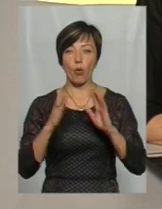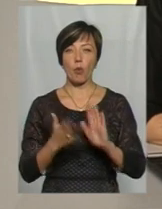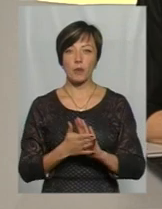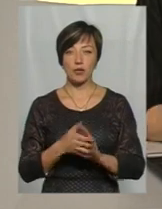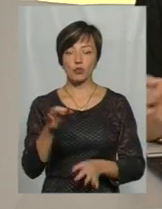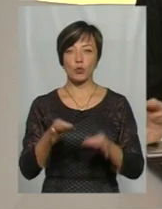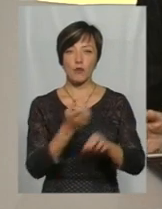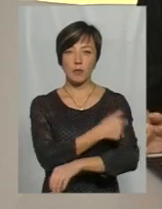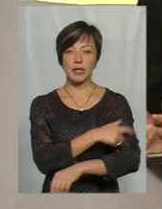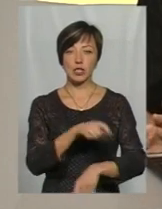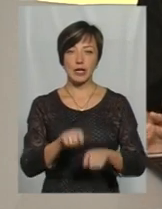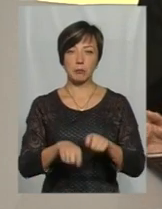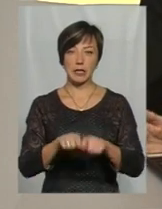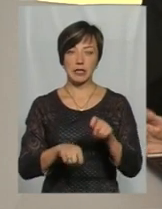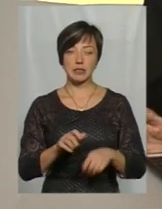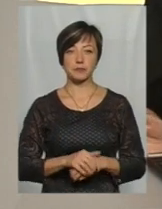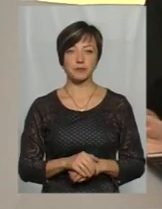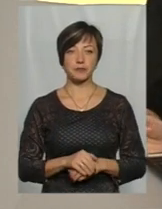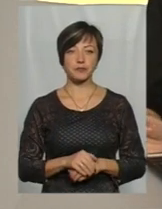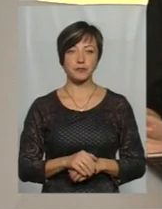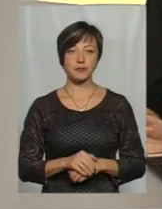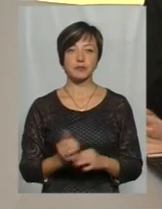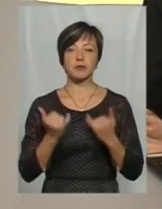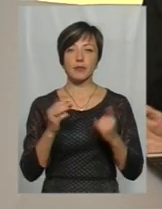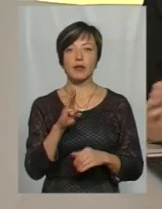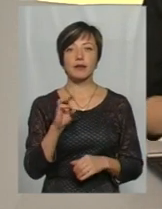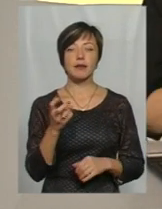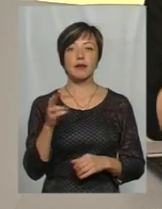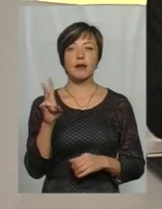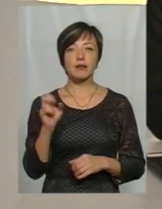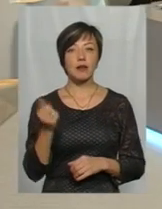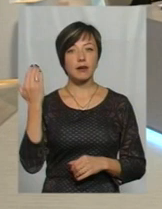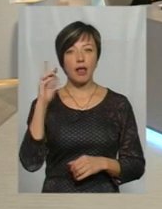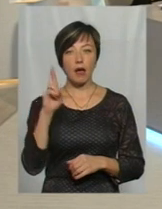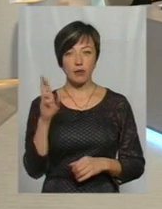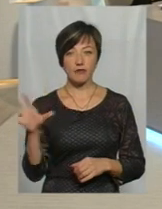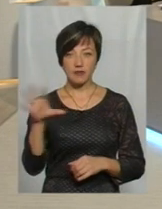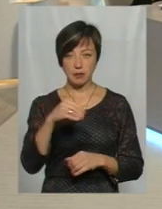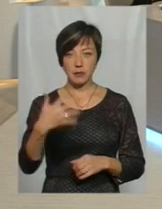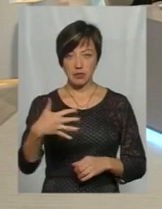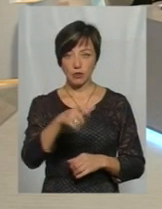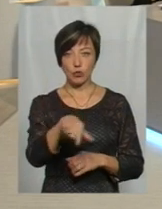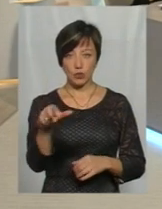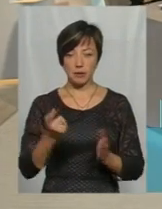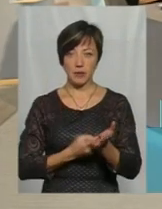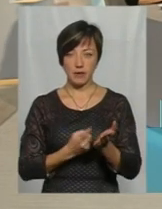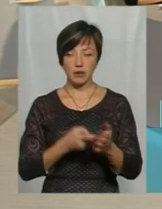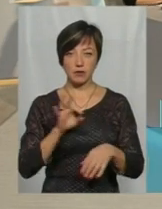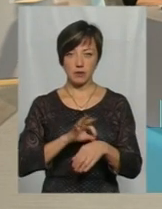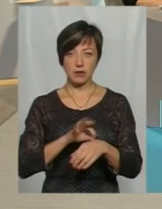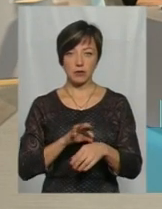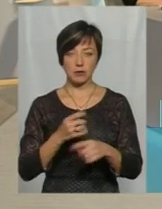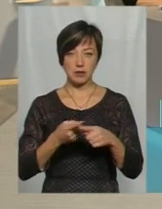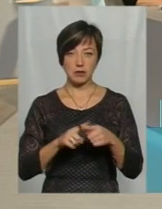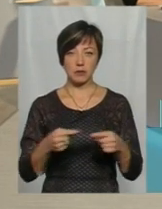комплексної судово-медичної експертизи. Пані Тетяно, тоді на Ярмолинеччині у всіх 50 підтвердився